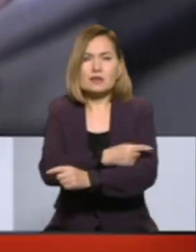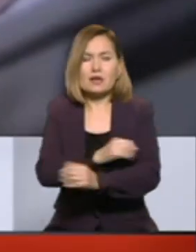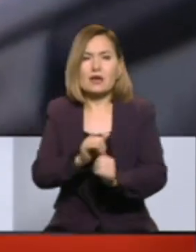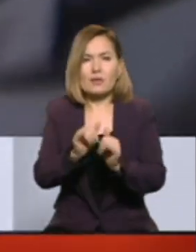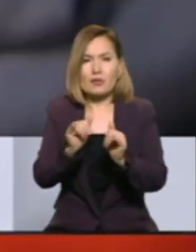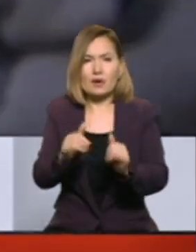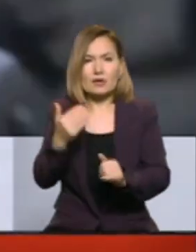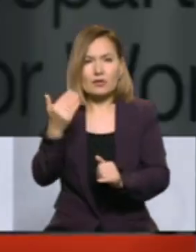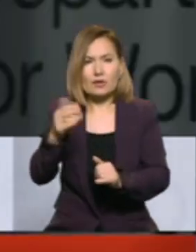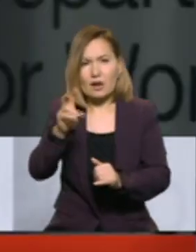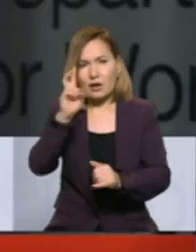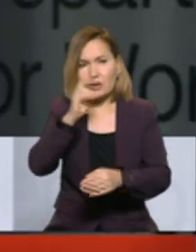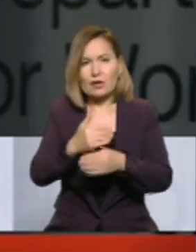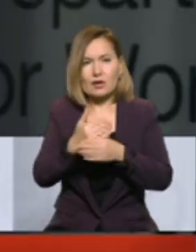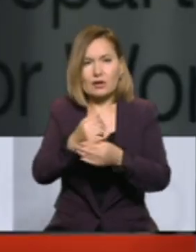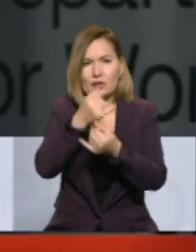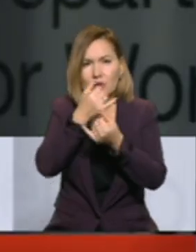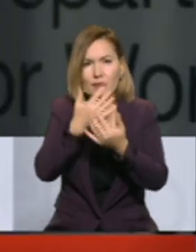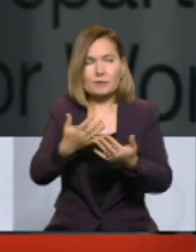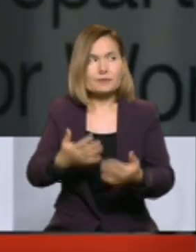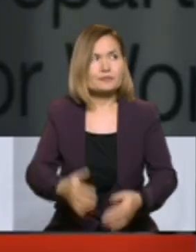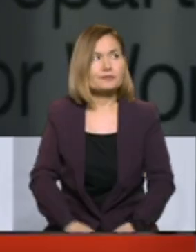әрі аса алмай отыр.